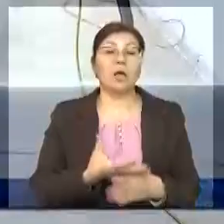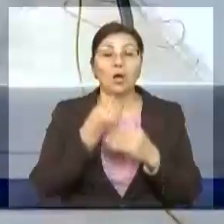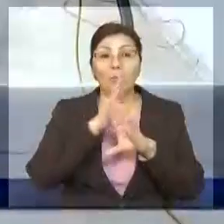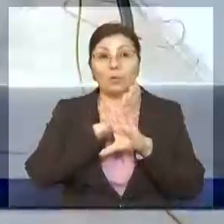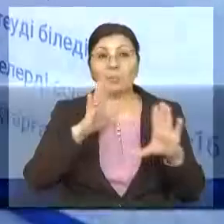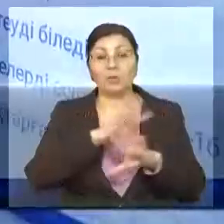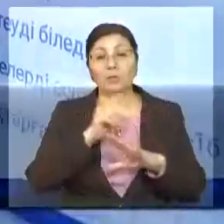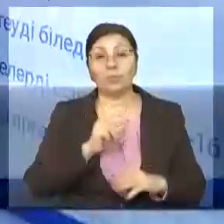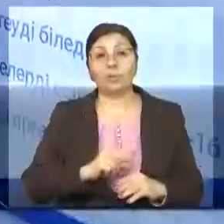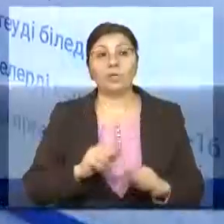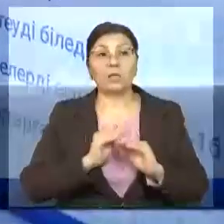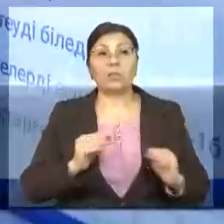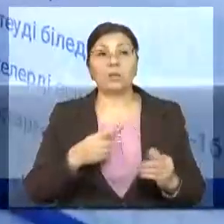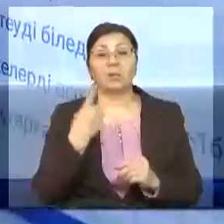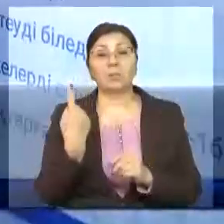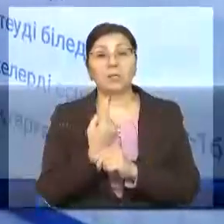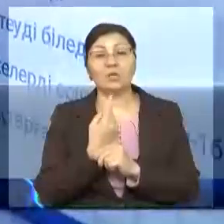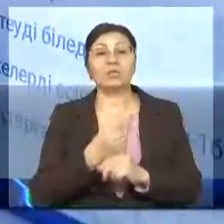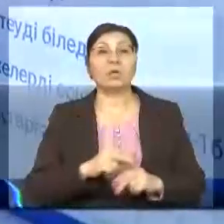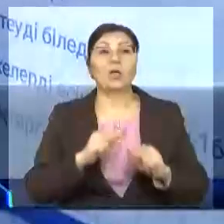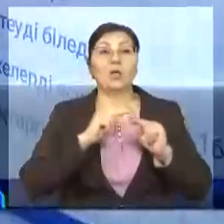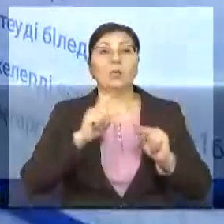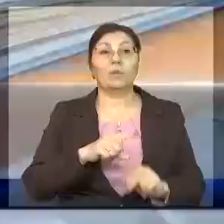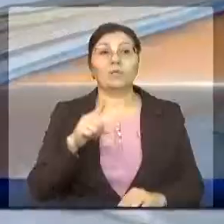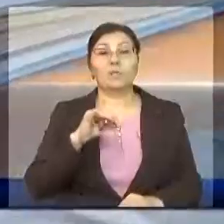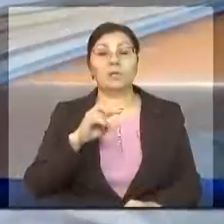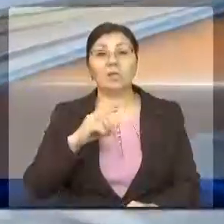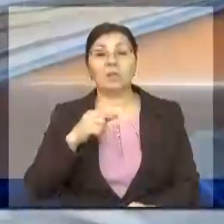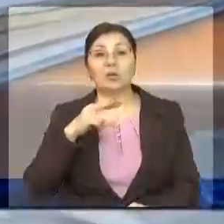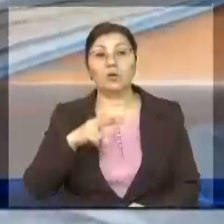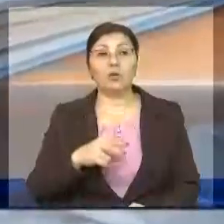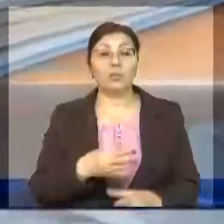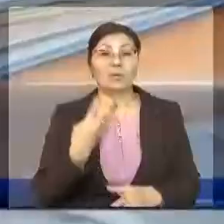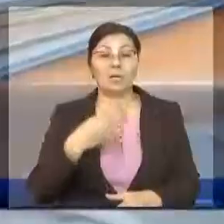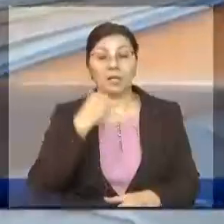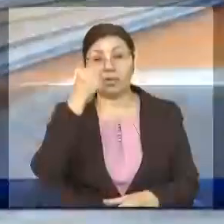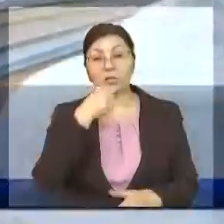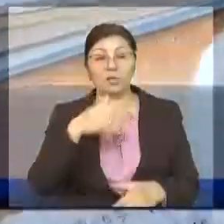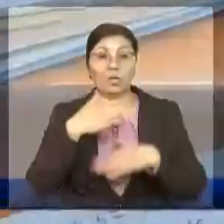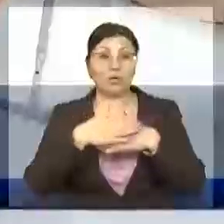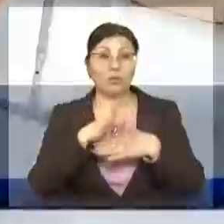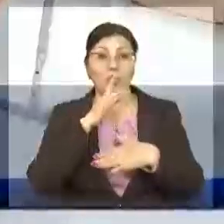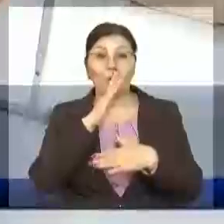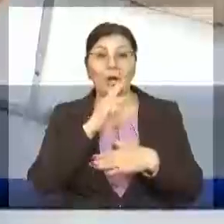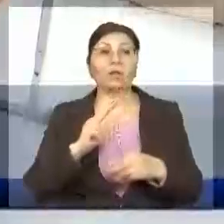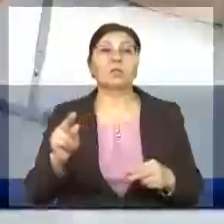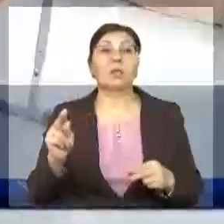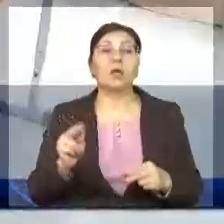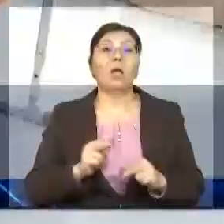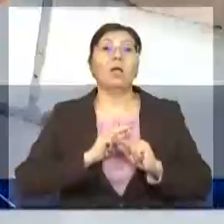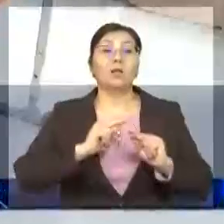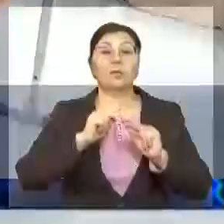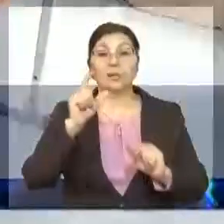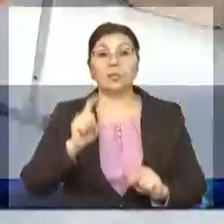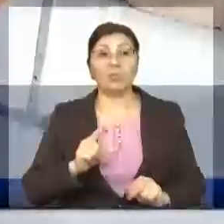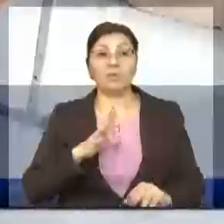Жүздеген шәкірттің алғашқы ұстазы Зейнегүл Смадинқызы. Ол саналы ғұмырының 40 жылға жуық уақытын шәкірт тәрбиесіне арнаған педагог